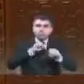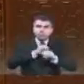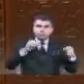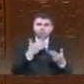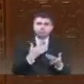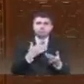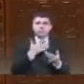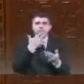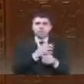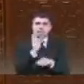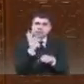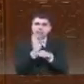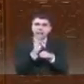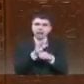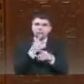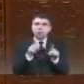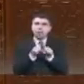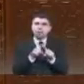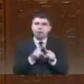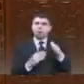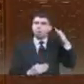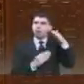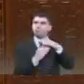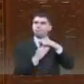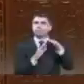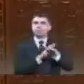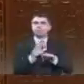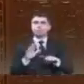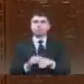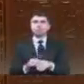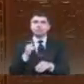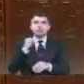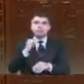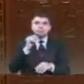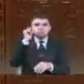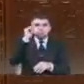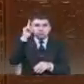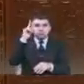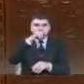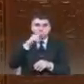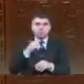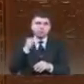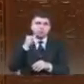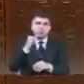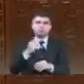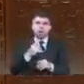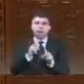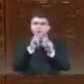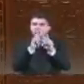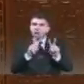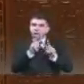كذلك من يقول كفى من هذا الشهادة النقطة الثانية هناك يقضى محلي على صعيد هذه الدول متابعة